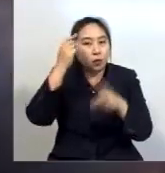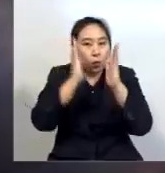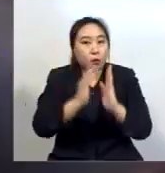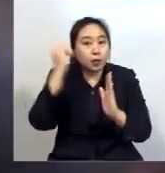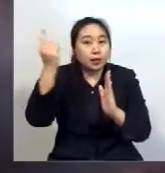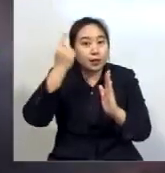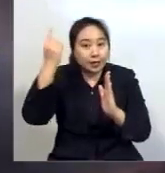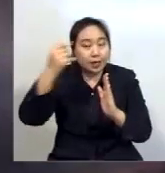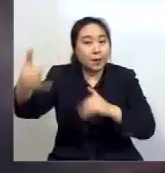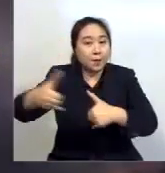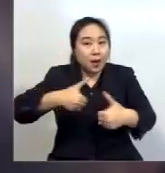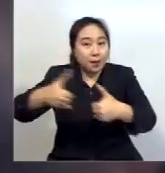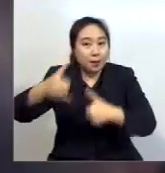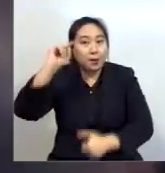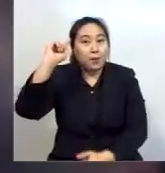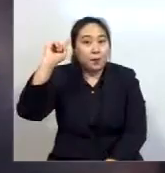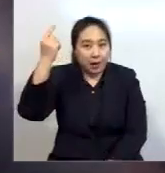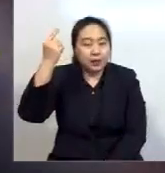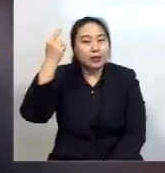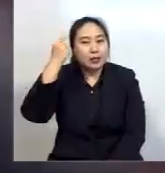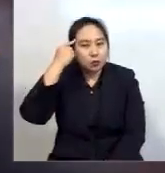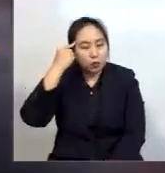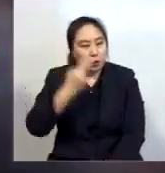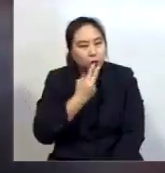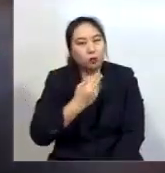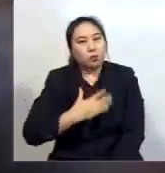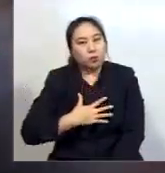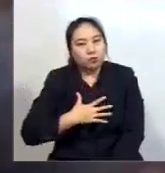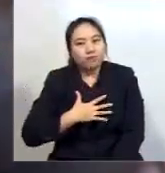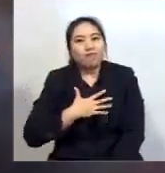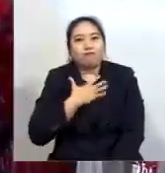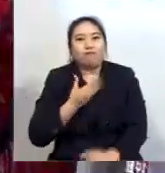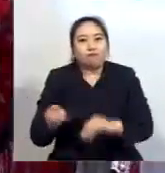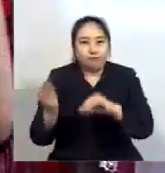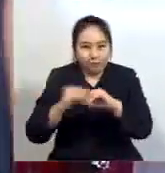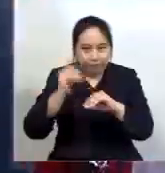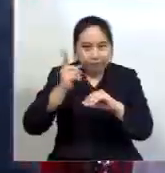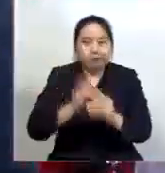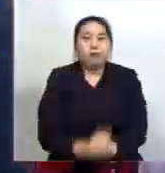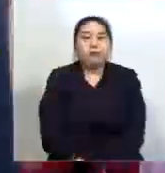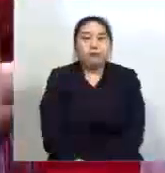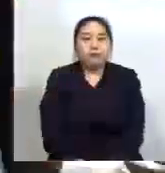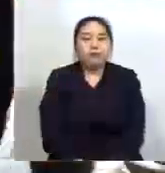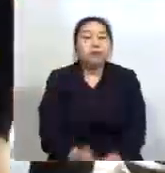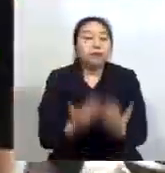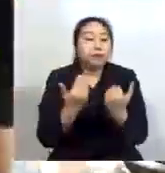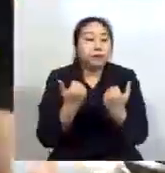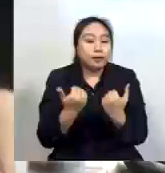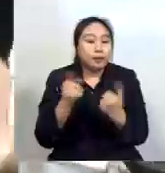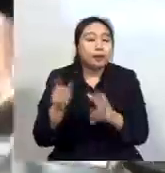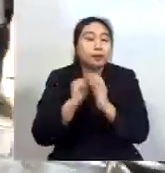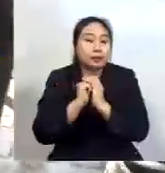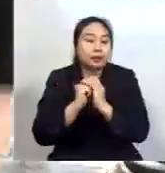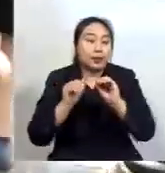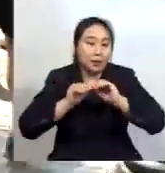ที่ยวเนี่ยเมื่อเดินทางมาอีกครั้งหนึ่งจะได้รับความประทับใจเพิ่มมากขึ้นอย่างแน่นอนทั้งนี้หลังจากที่จีนประ